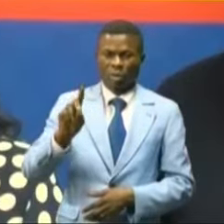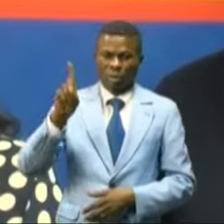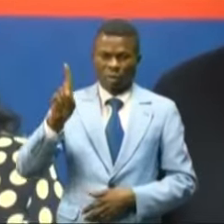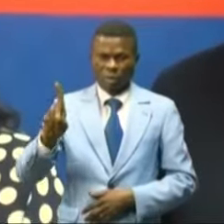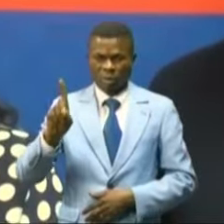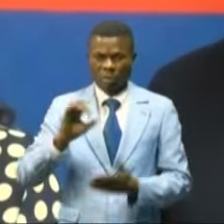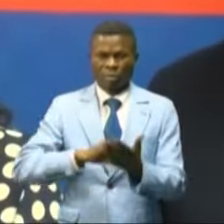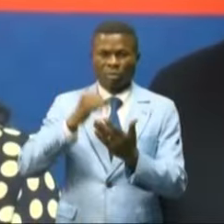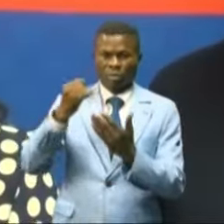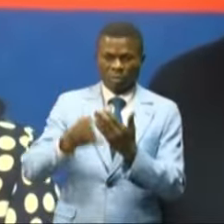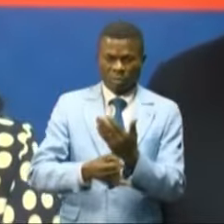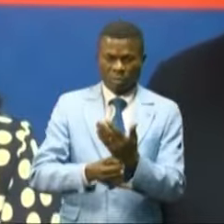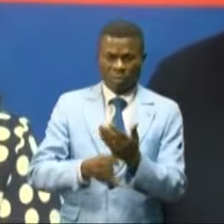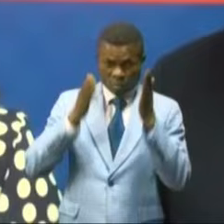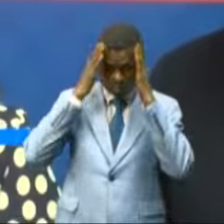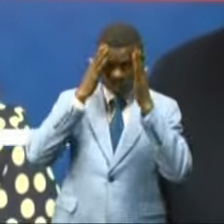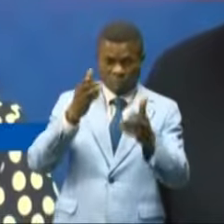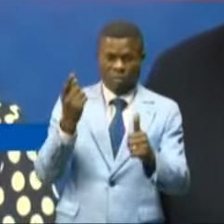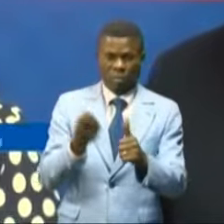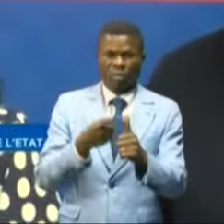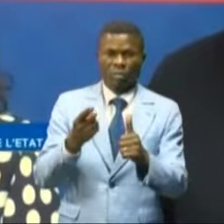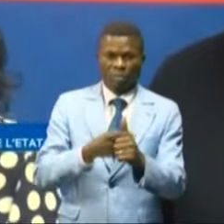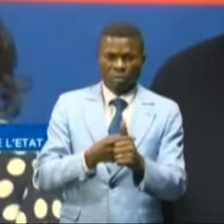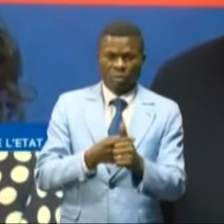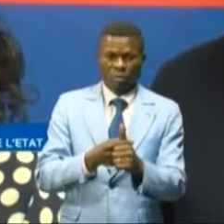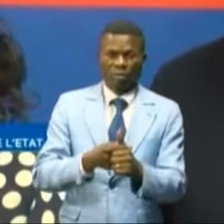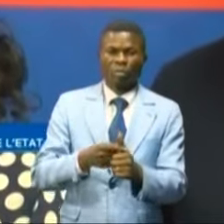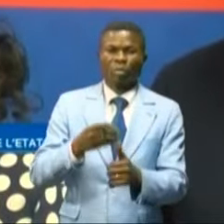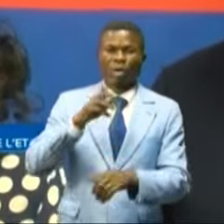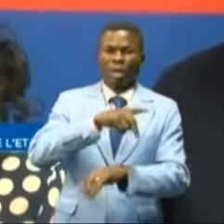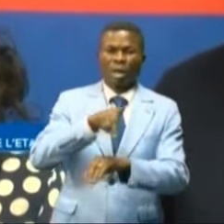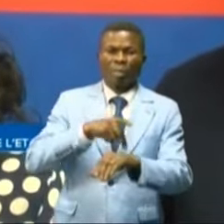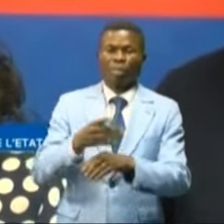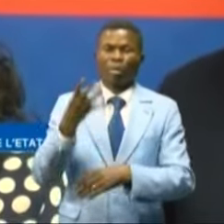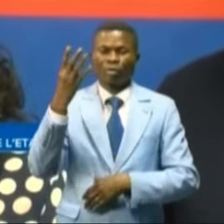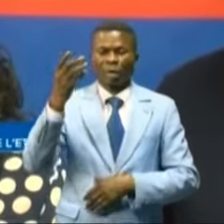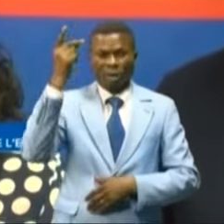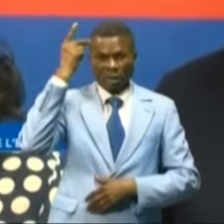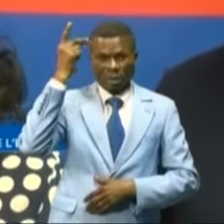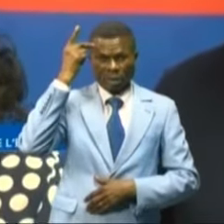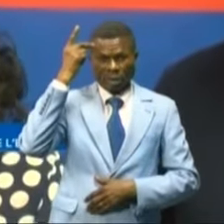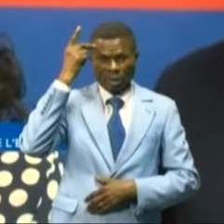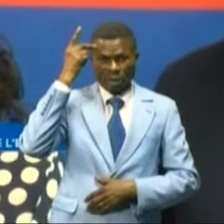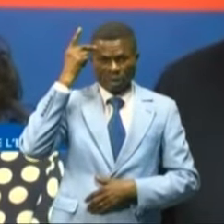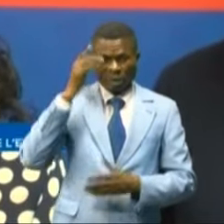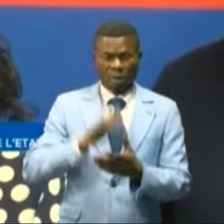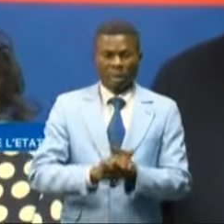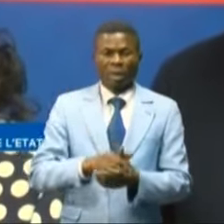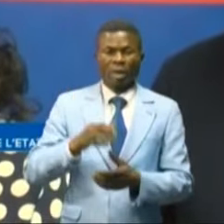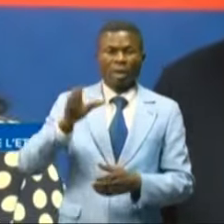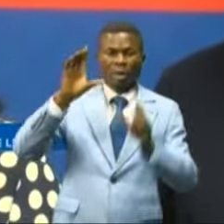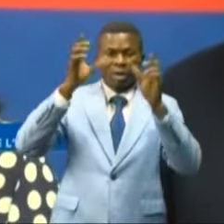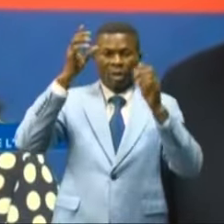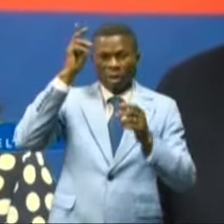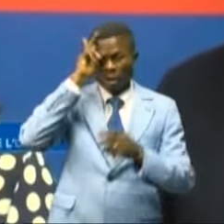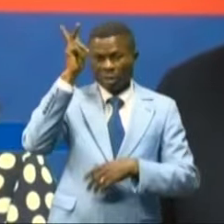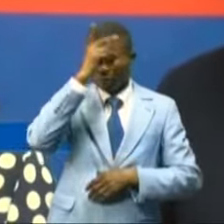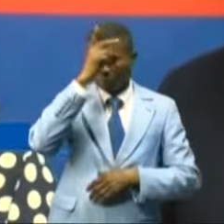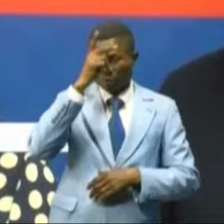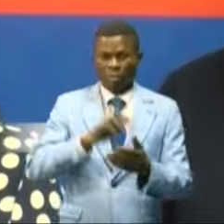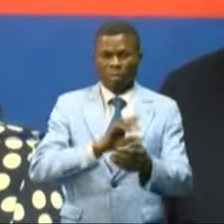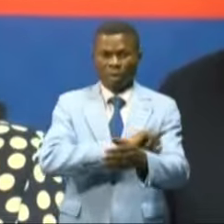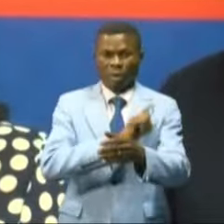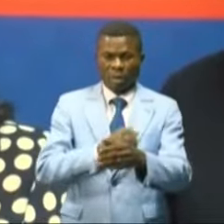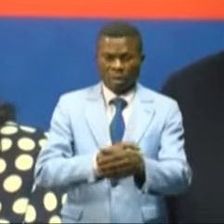Le projet est basé, normalement nous devons travailler sur 4 provinces, Kinshasa, Lubumbashi, Goma et